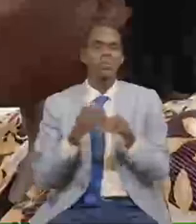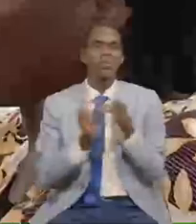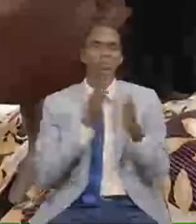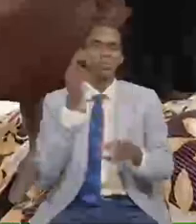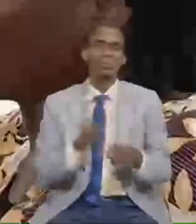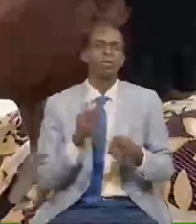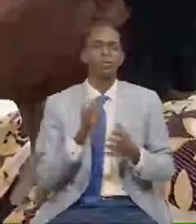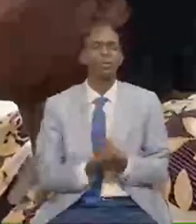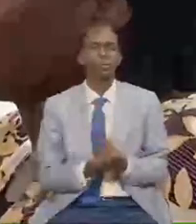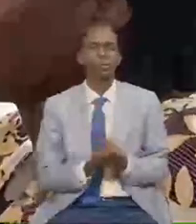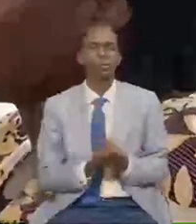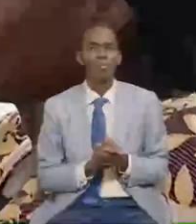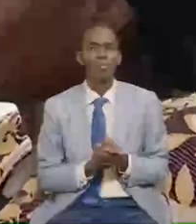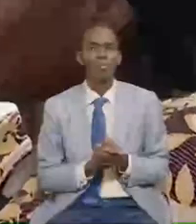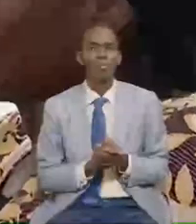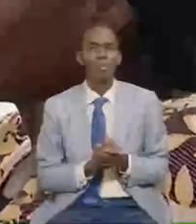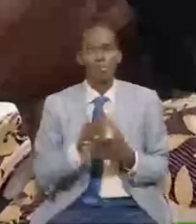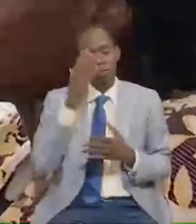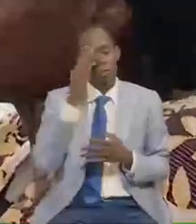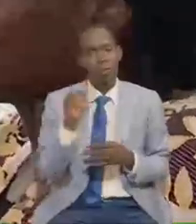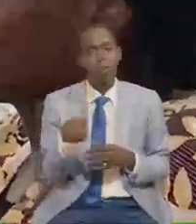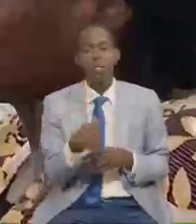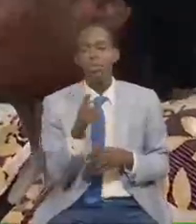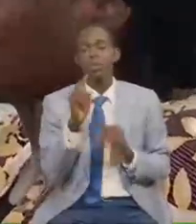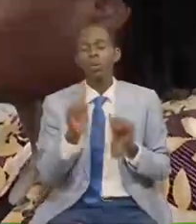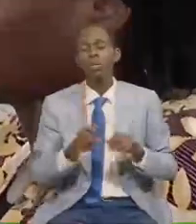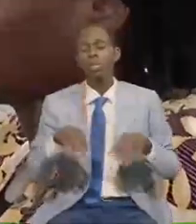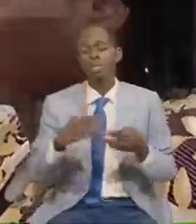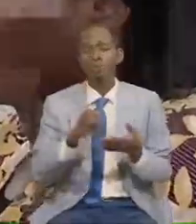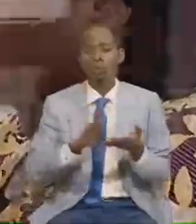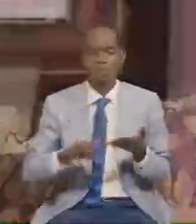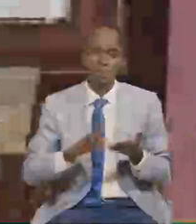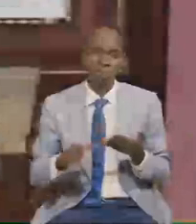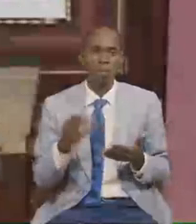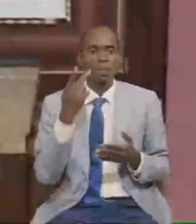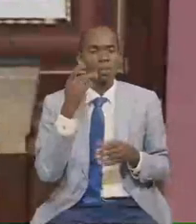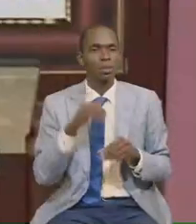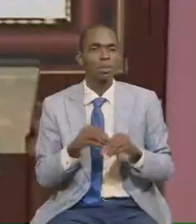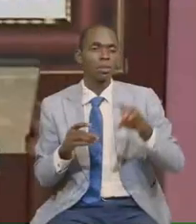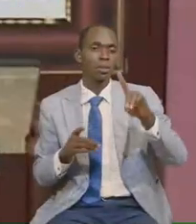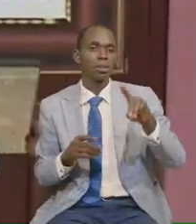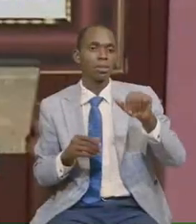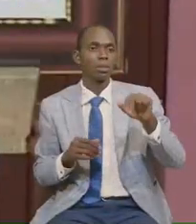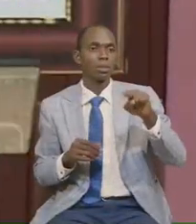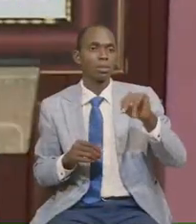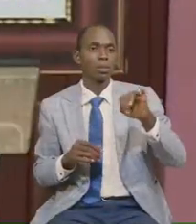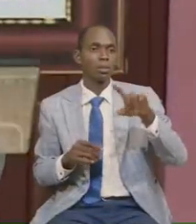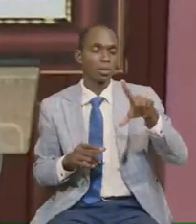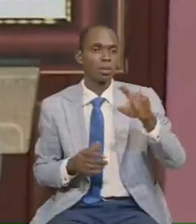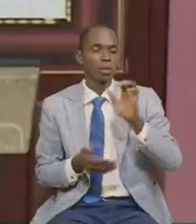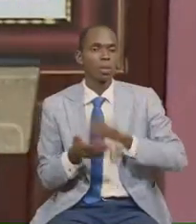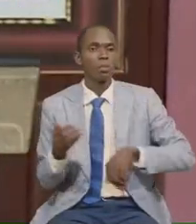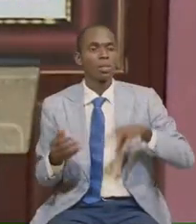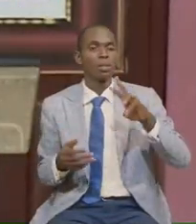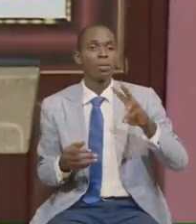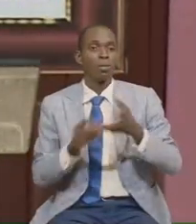Vous savez, tout le monde peut donner des excuses. Hein. Laisse-moi vous lire Daniel 6. En Daniel 6, verset